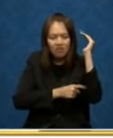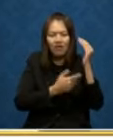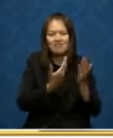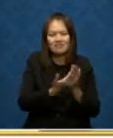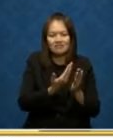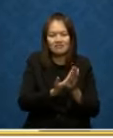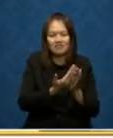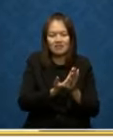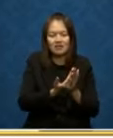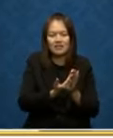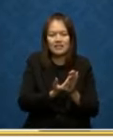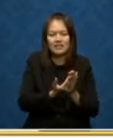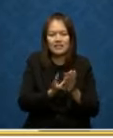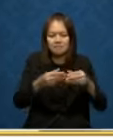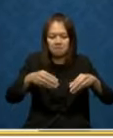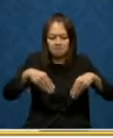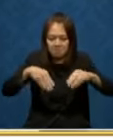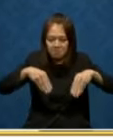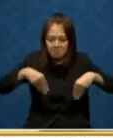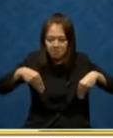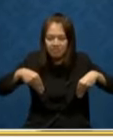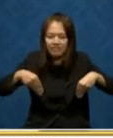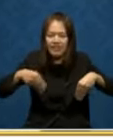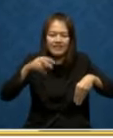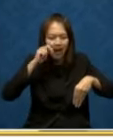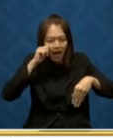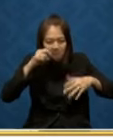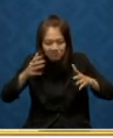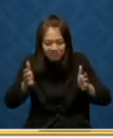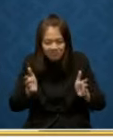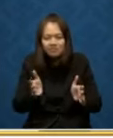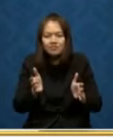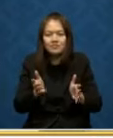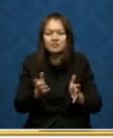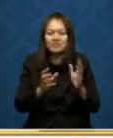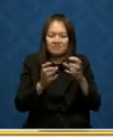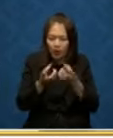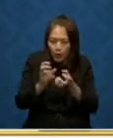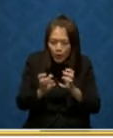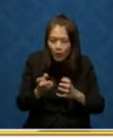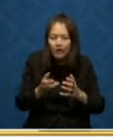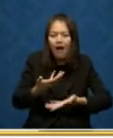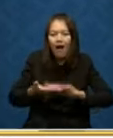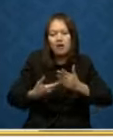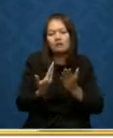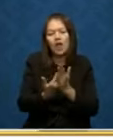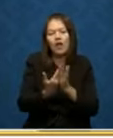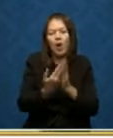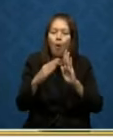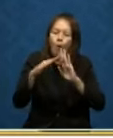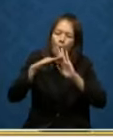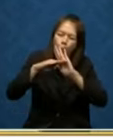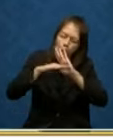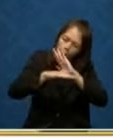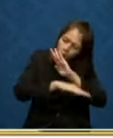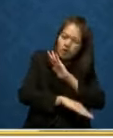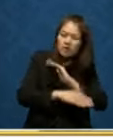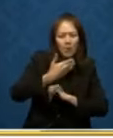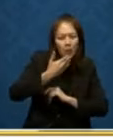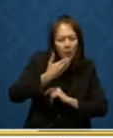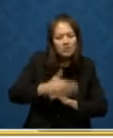ยางแผ่นดิบเศษยางบางอย่างนะครับที่มีราคาตกต่ำอย่างต่อเนื่องตกอย่างตกต่ำอย่าง